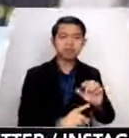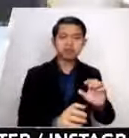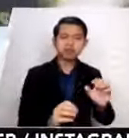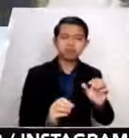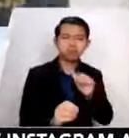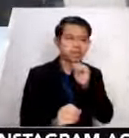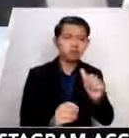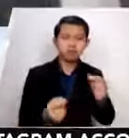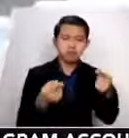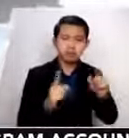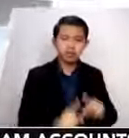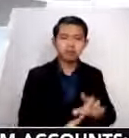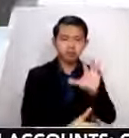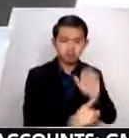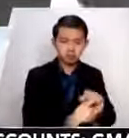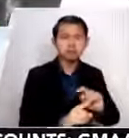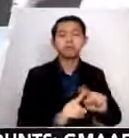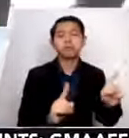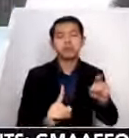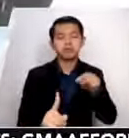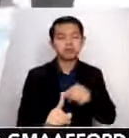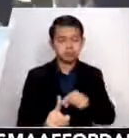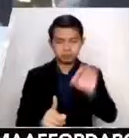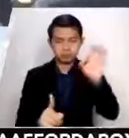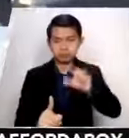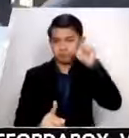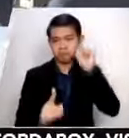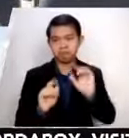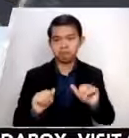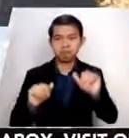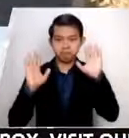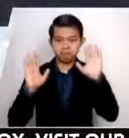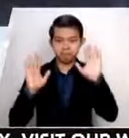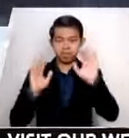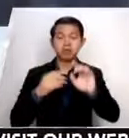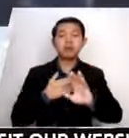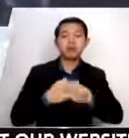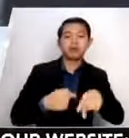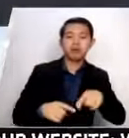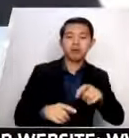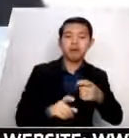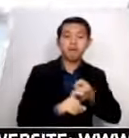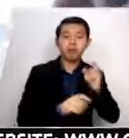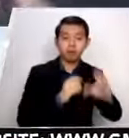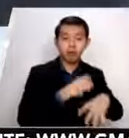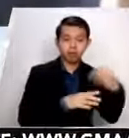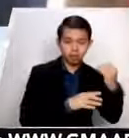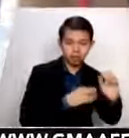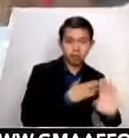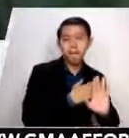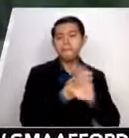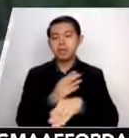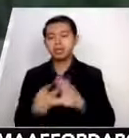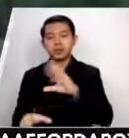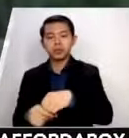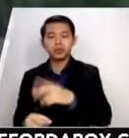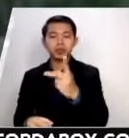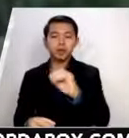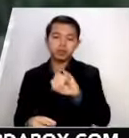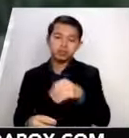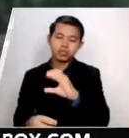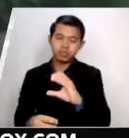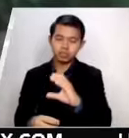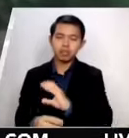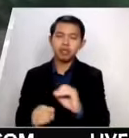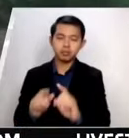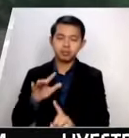kuloy Bumalik lang daw siya sa kjc compound para makipagpulong sa kjc leaders at doon na rin sumuko He told